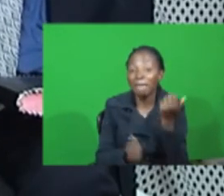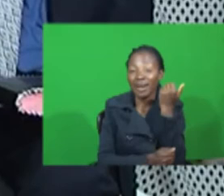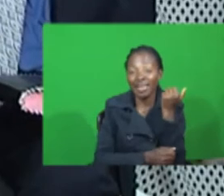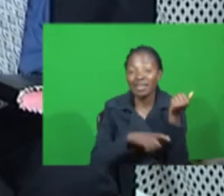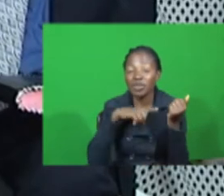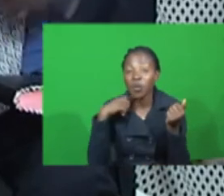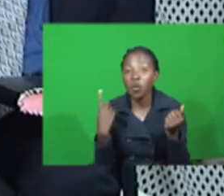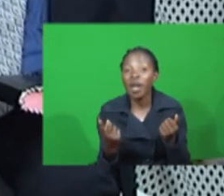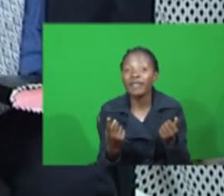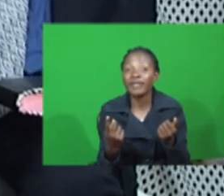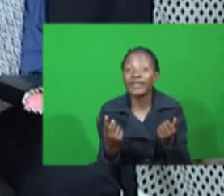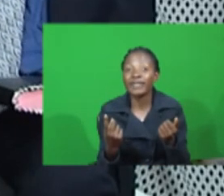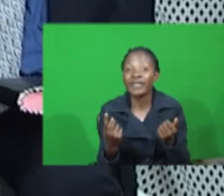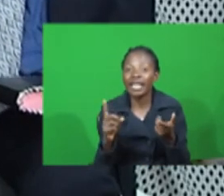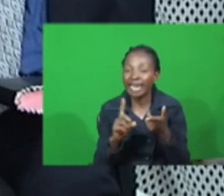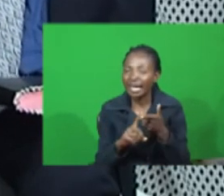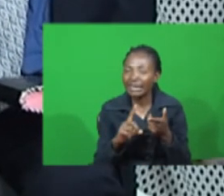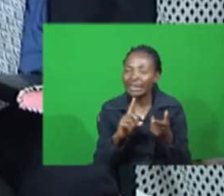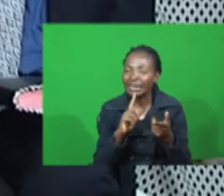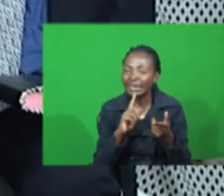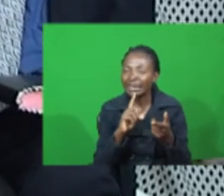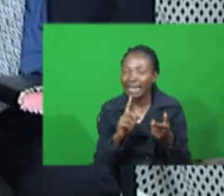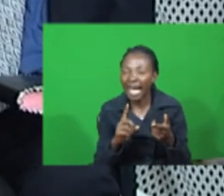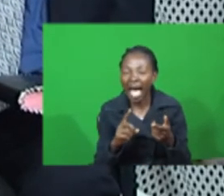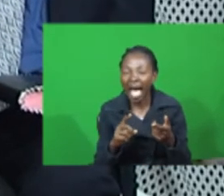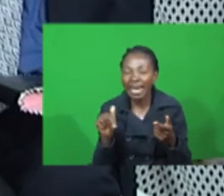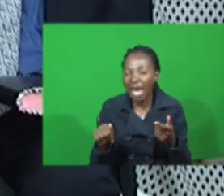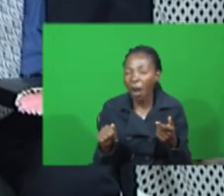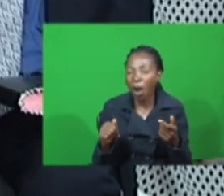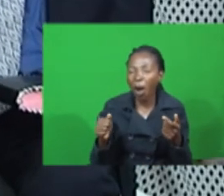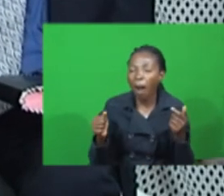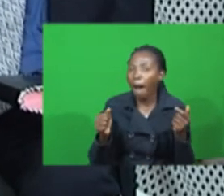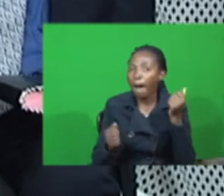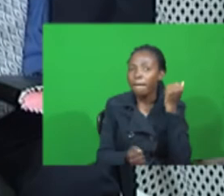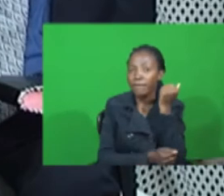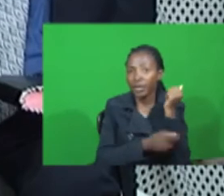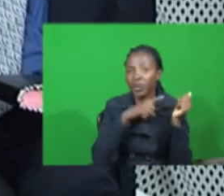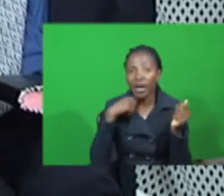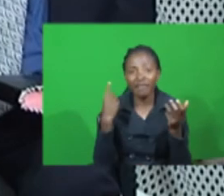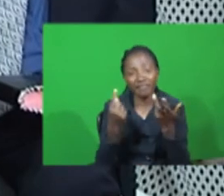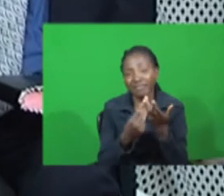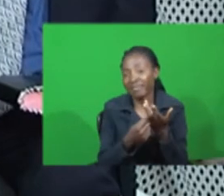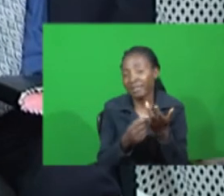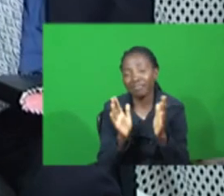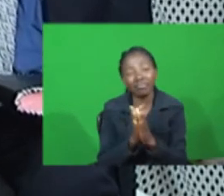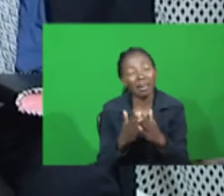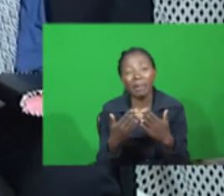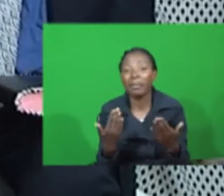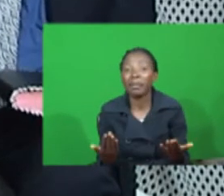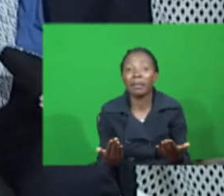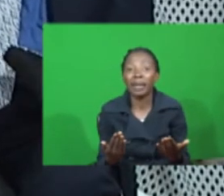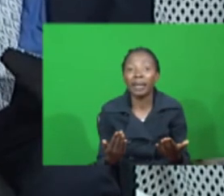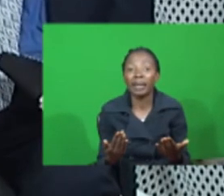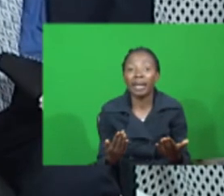Handiti mazvoona. Saka ochiita sokuti maiguru havasi kuzvara. Saka izvozvo ndo zvakashatirisa Mwari zvikaita